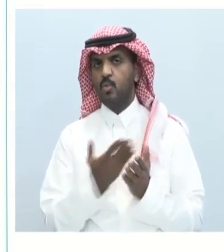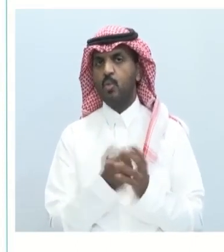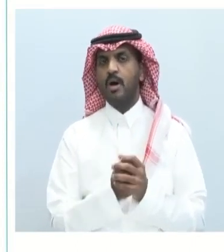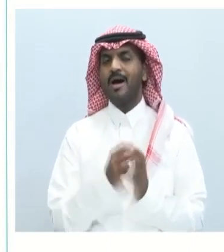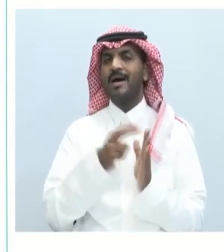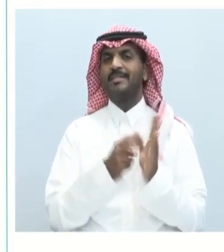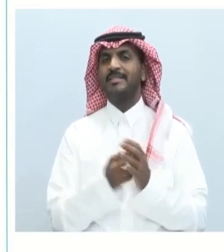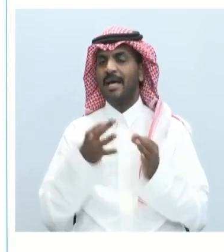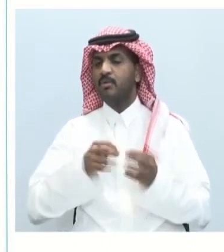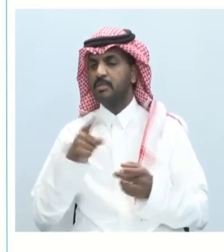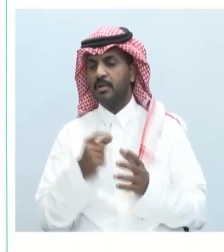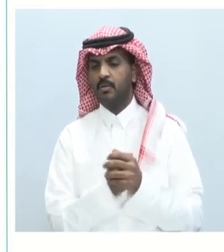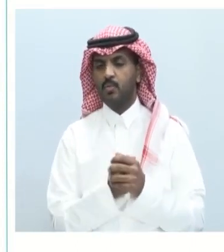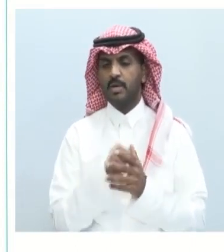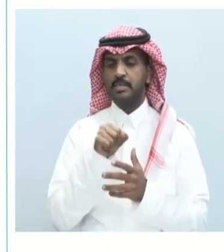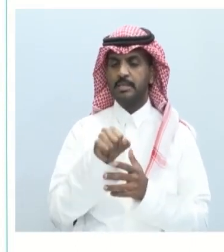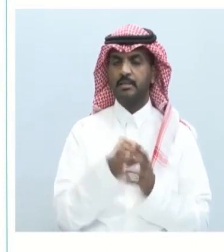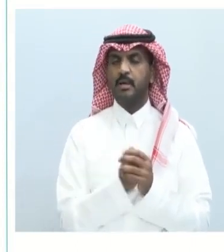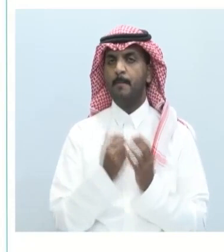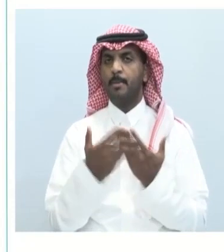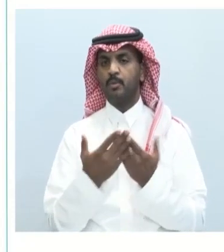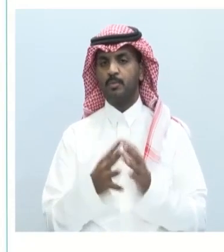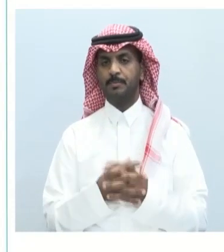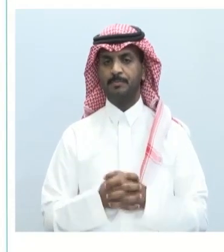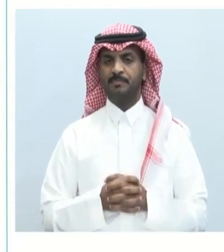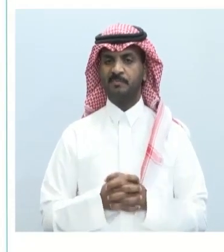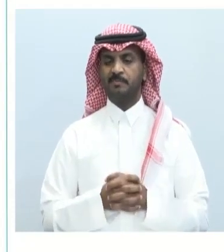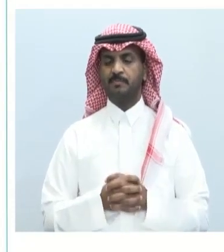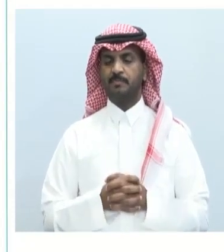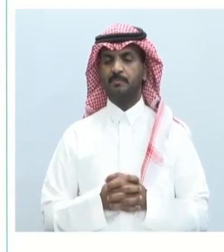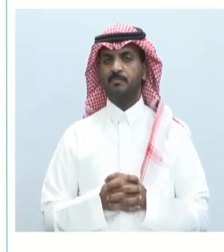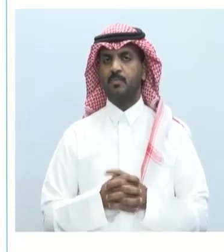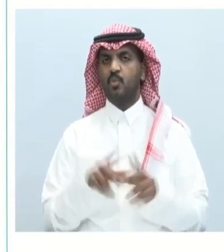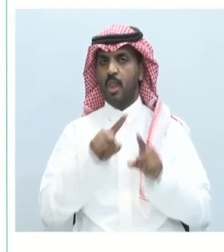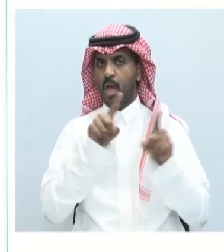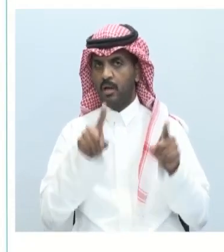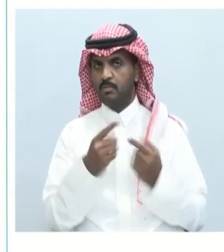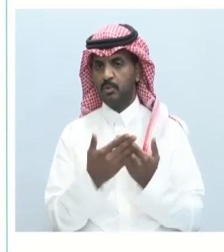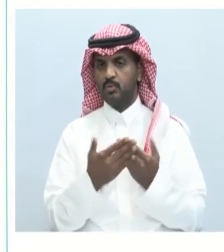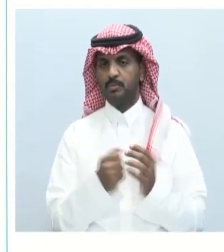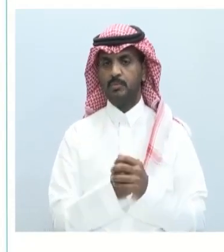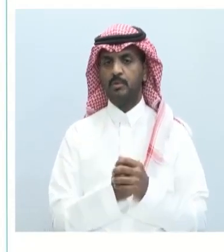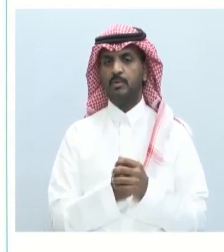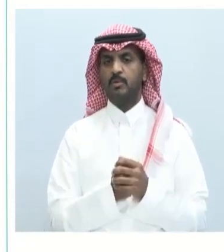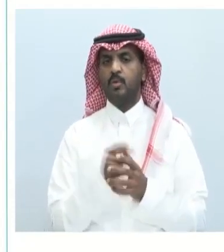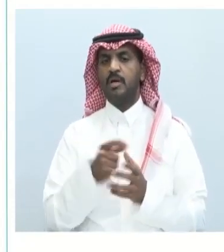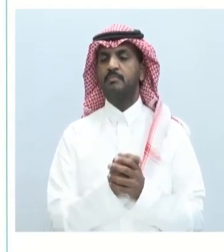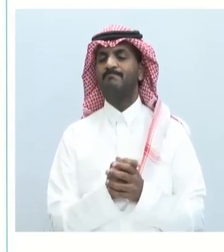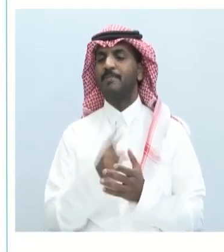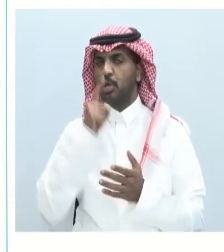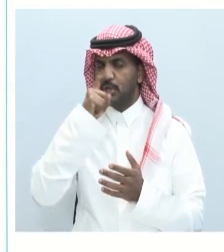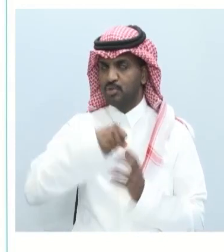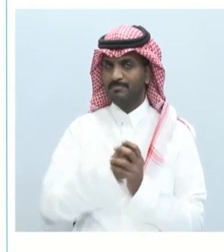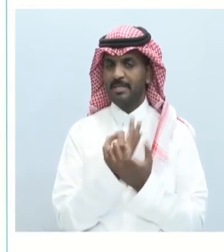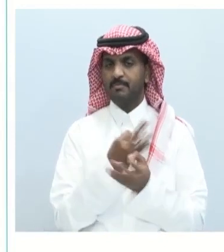التحقق من الصحه وخاصيه مطلوب في خاصيه الحقل المطلوب ذكرنا انه هو حقل يجب